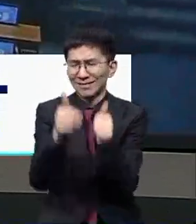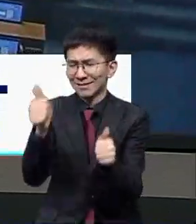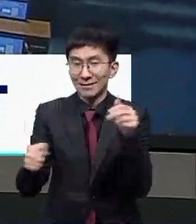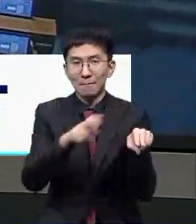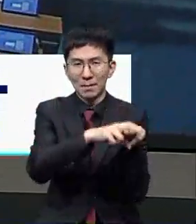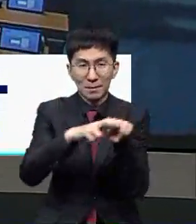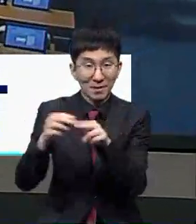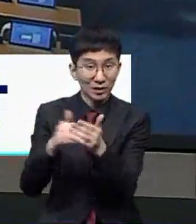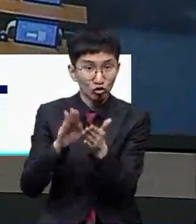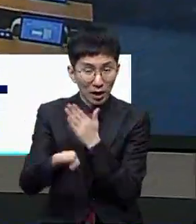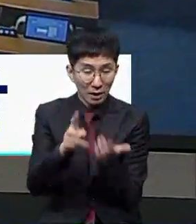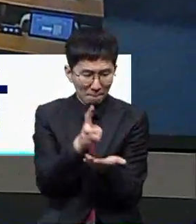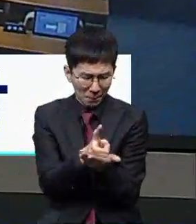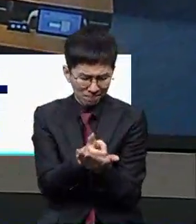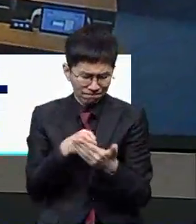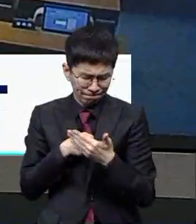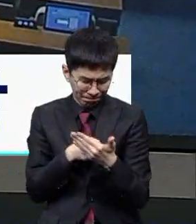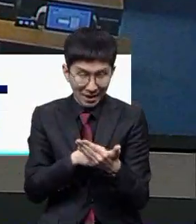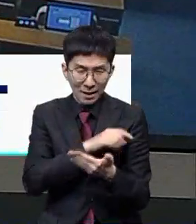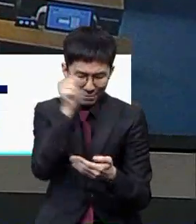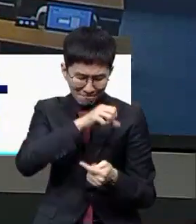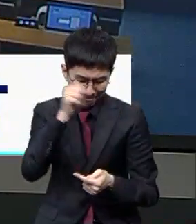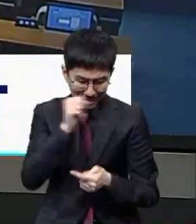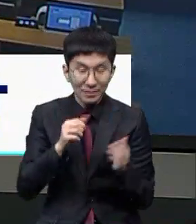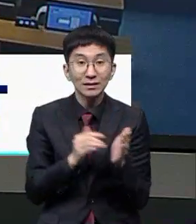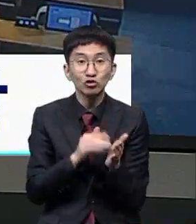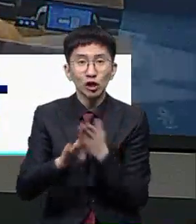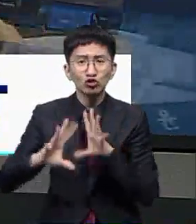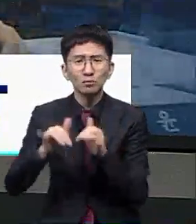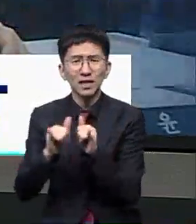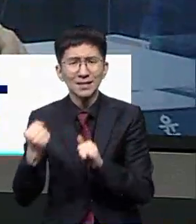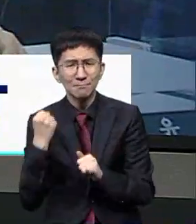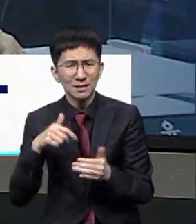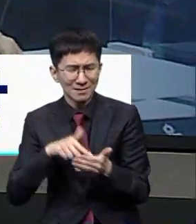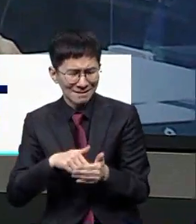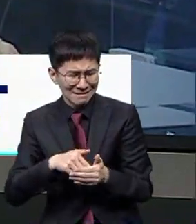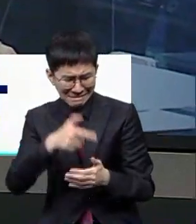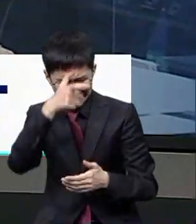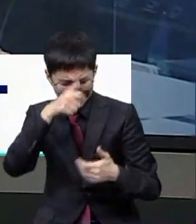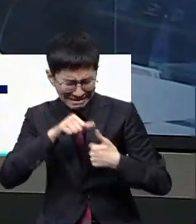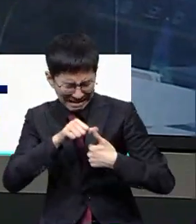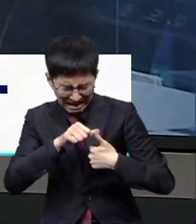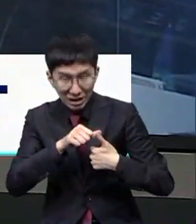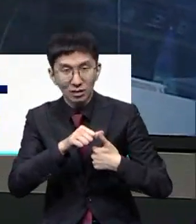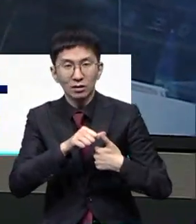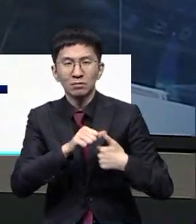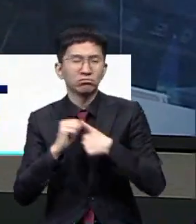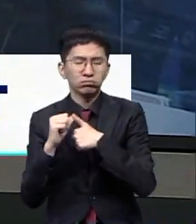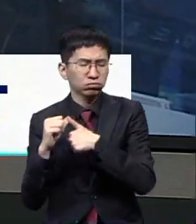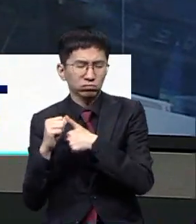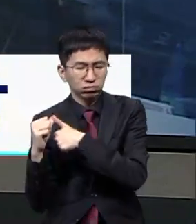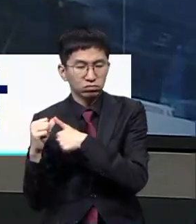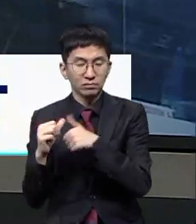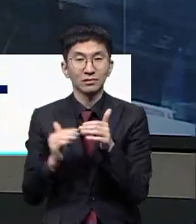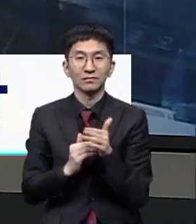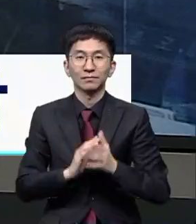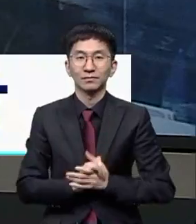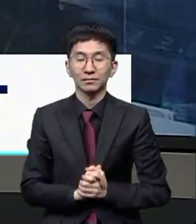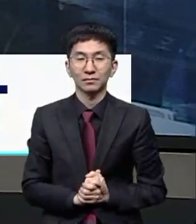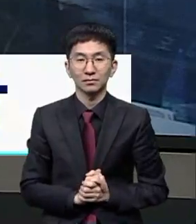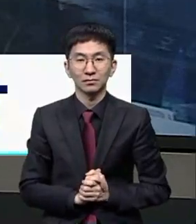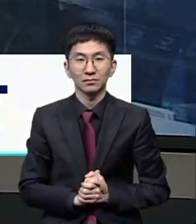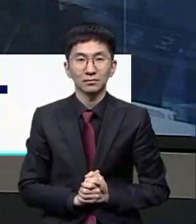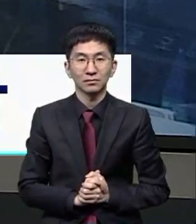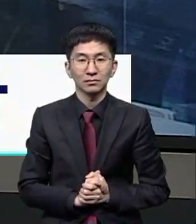주요 쟁점 법안 처리를 강행했고 국민의힘은 국면마다 각을 세웠지만 의석수에 밀려 끌려다녔습니다. 전병남